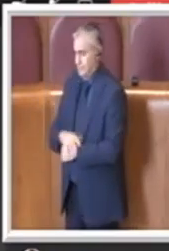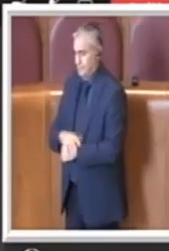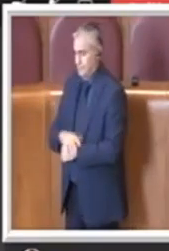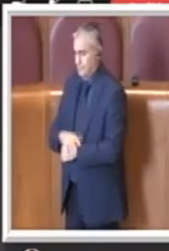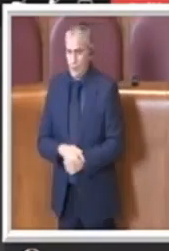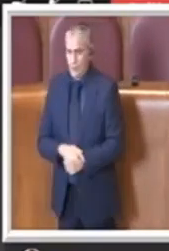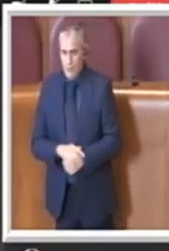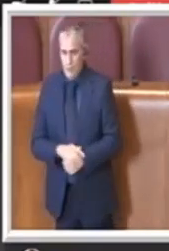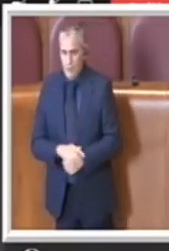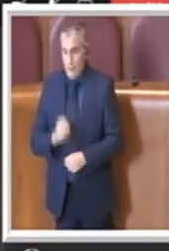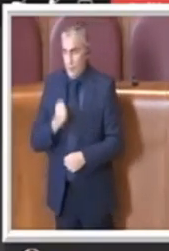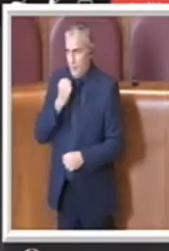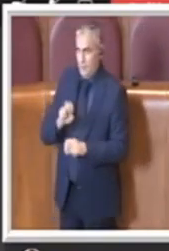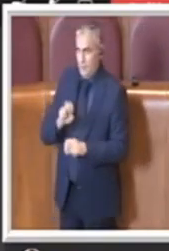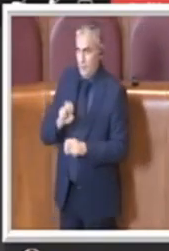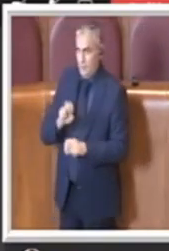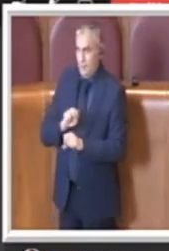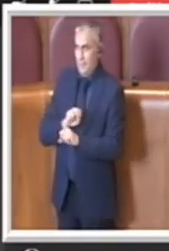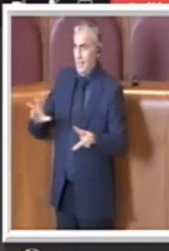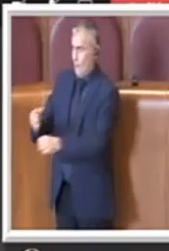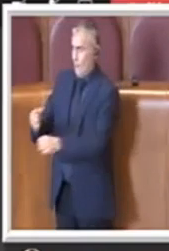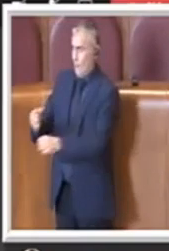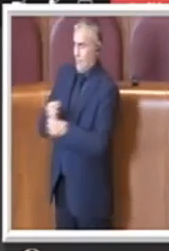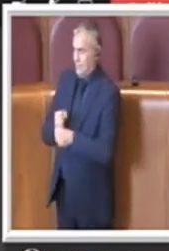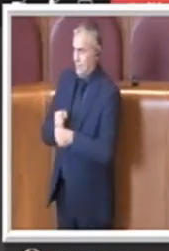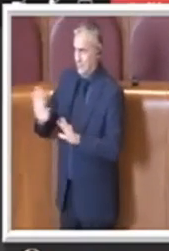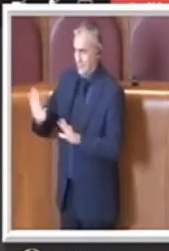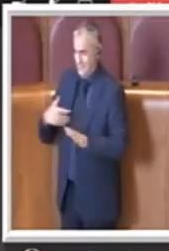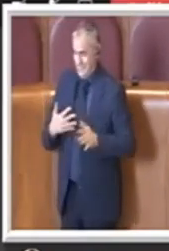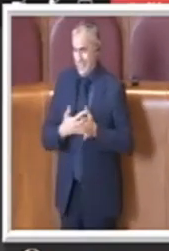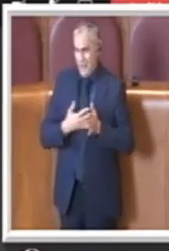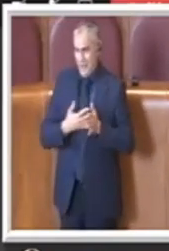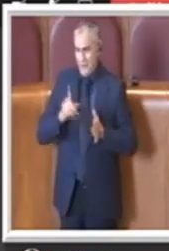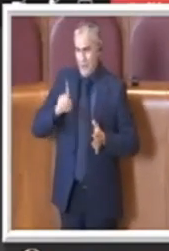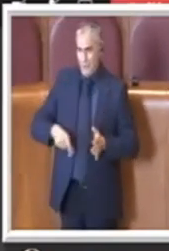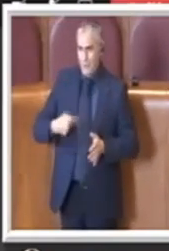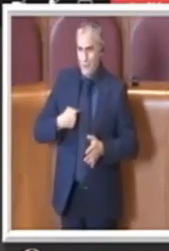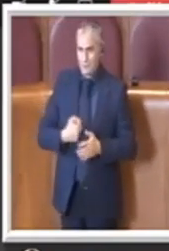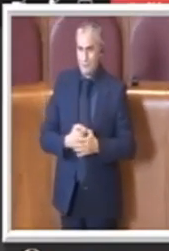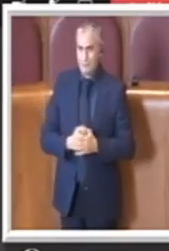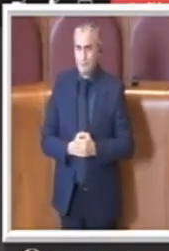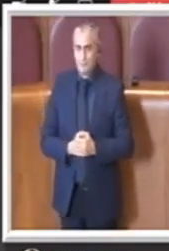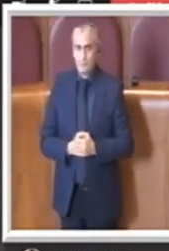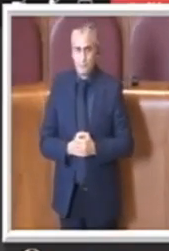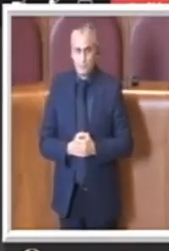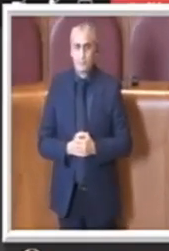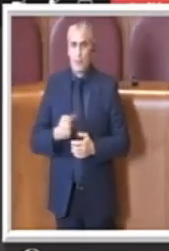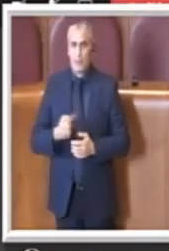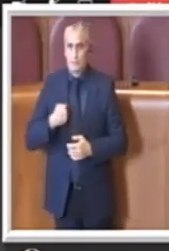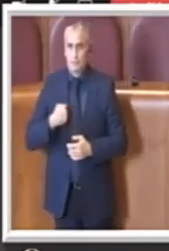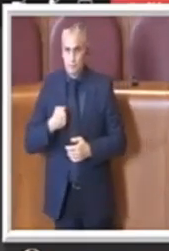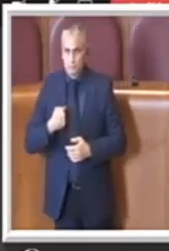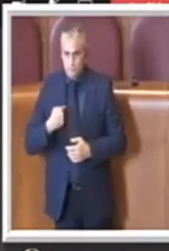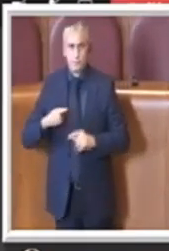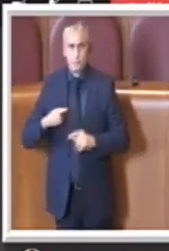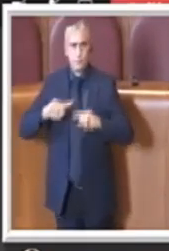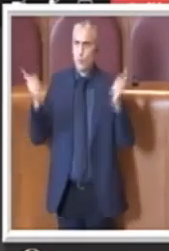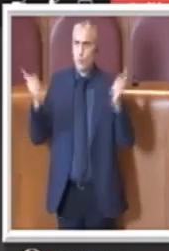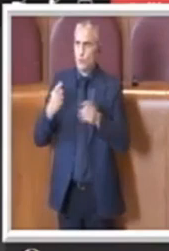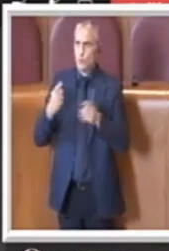così un istante che anch'io avevo qualche difficoltà allora io ringrazio tutti gli